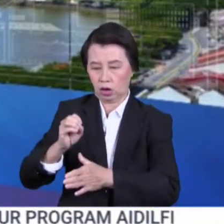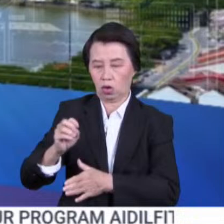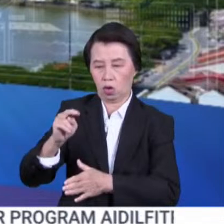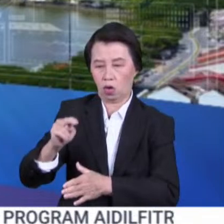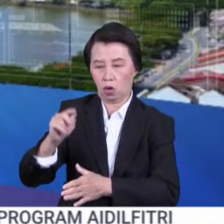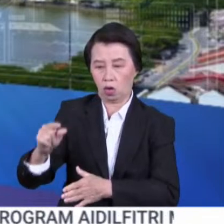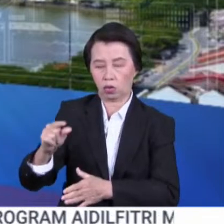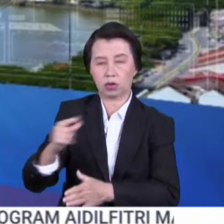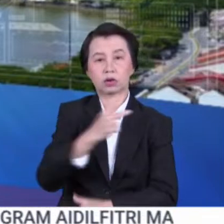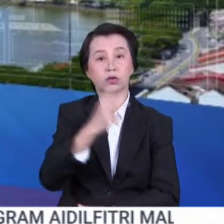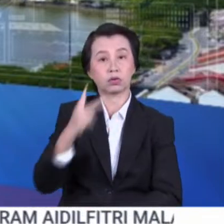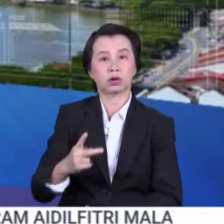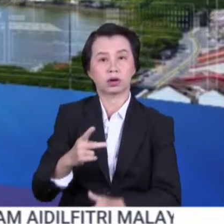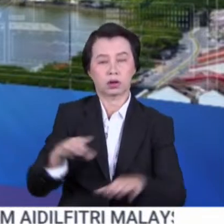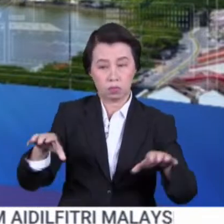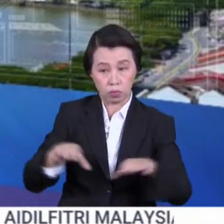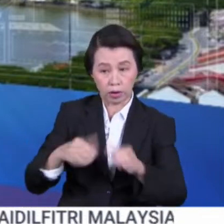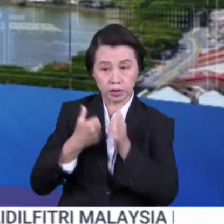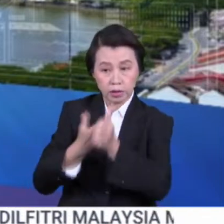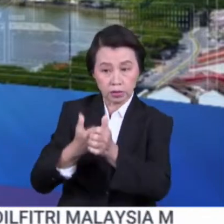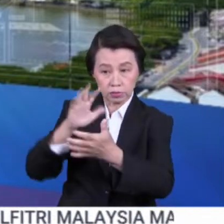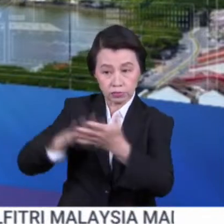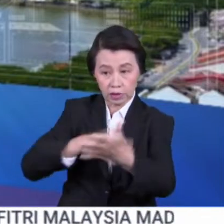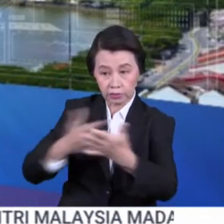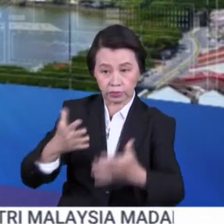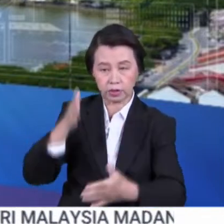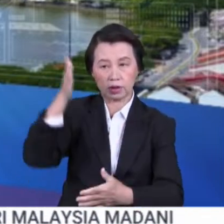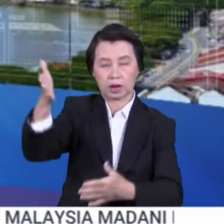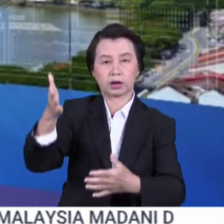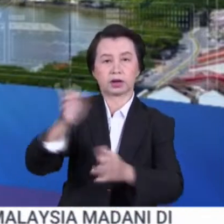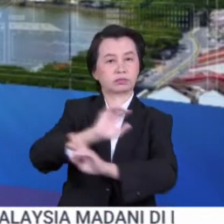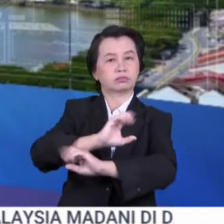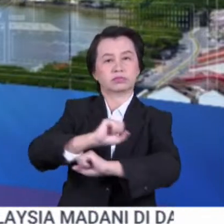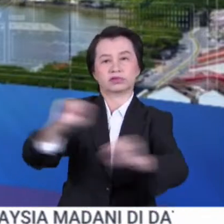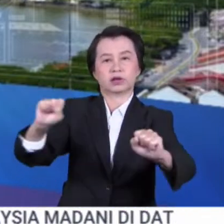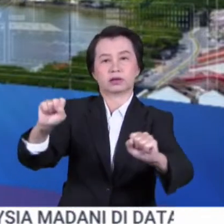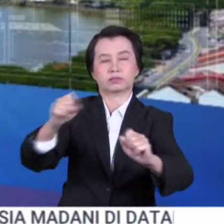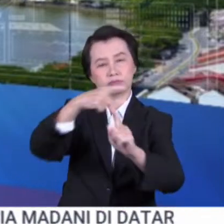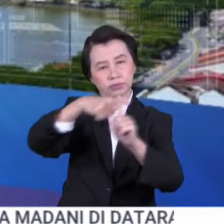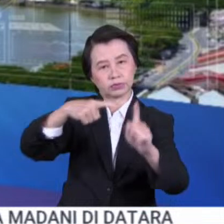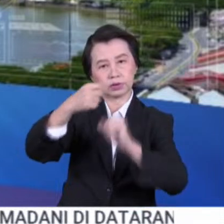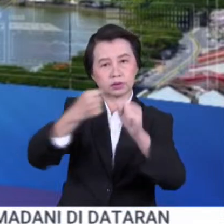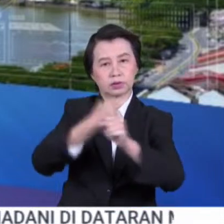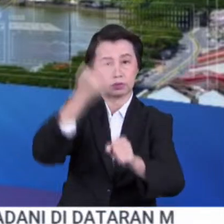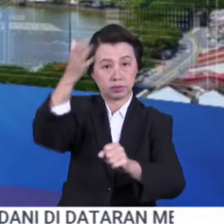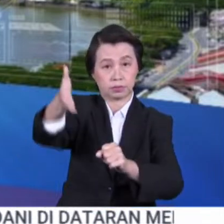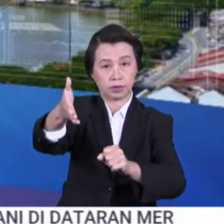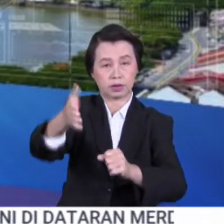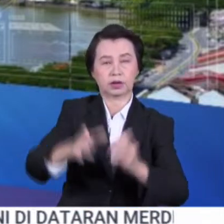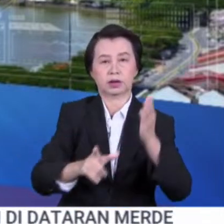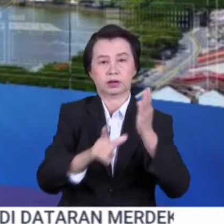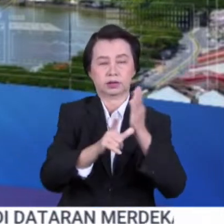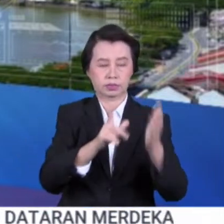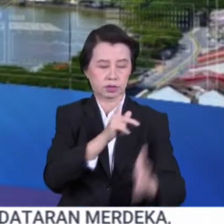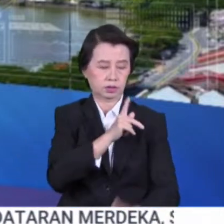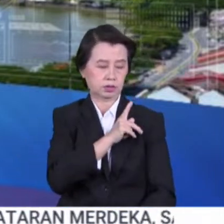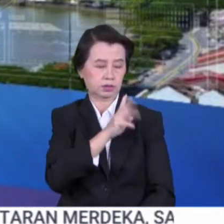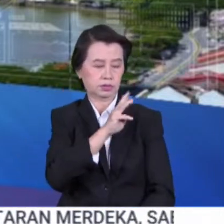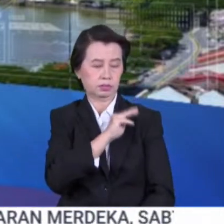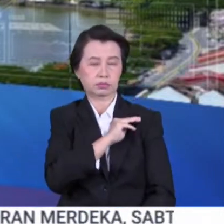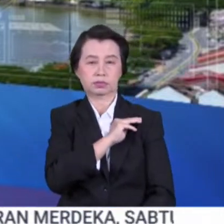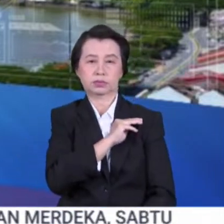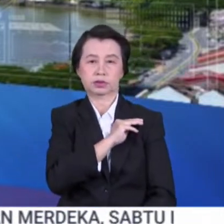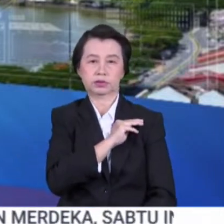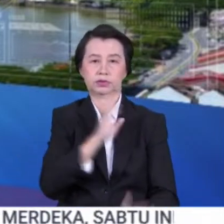kini dilaksanakan mengikut jadual dan dijangka siap sepenuhnya pada pertengahan tahun hadapan. Timbalan Premier Dato' Amar Douglas